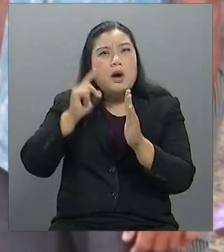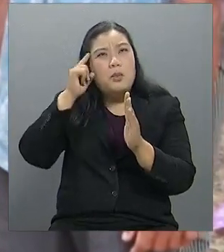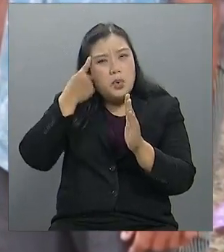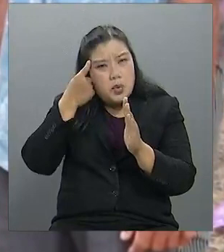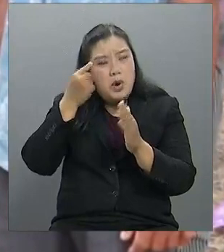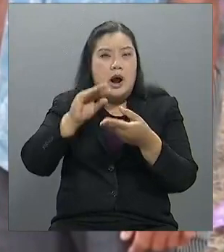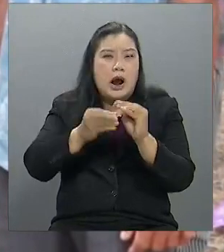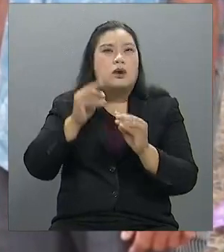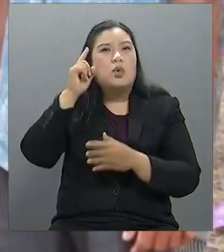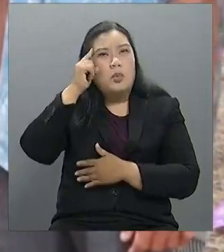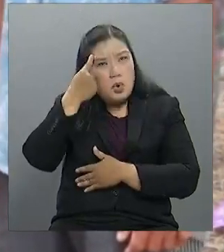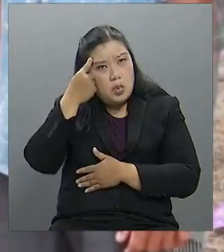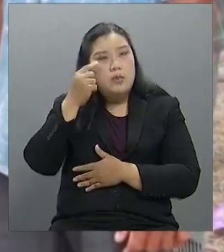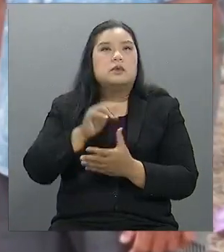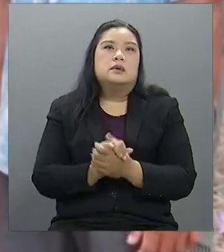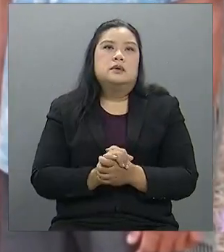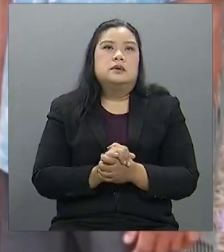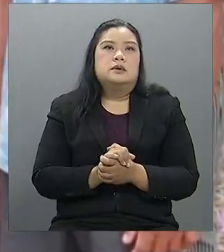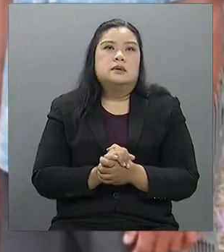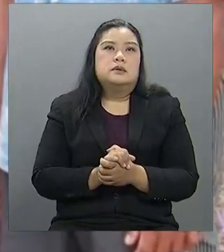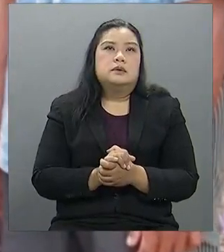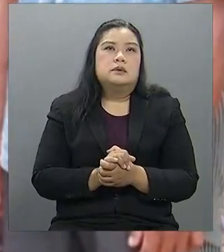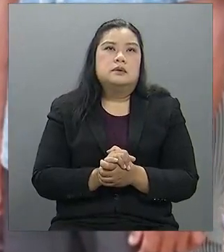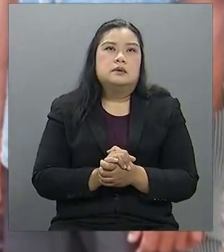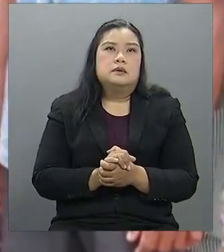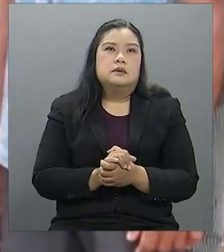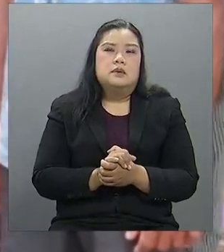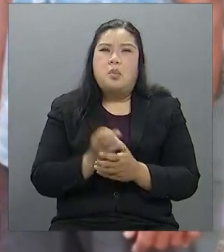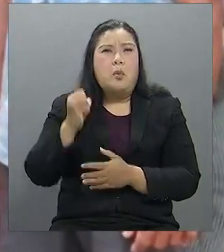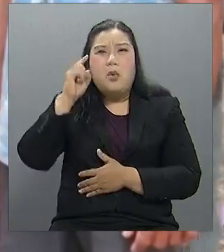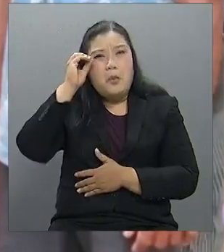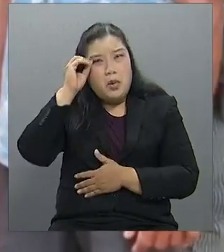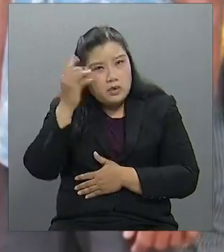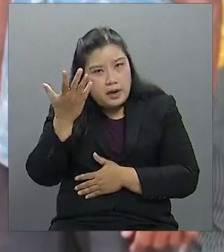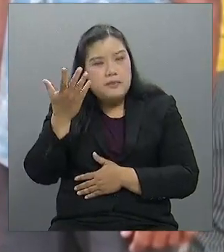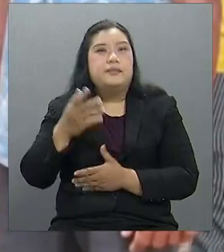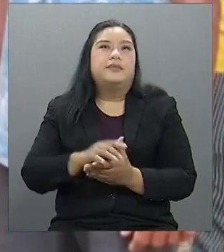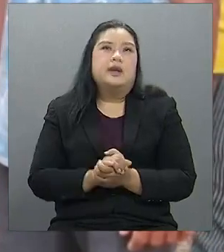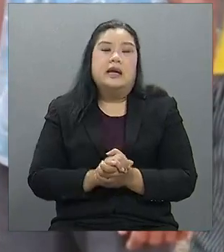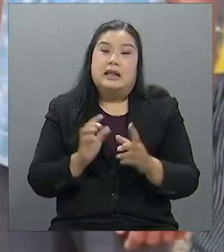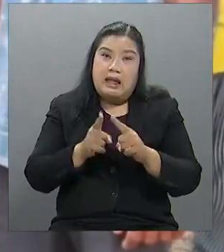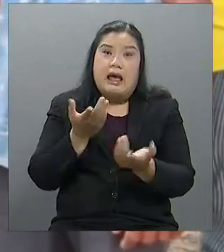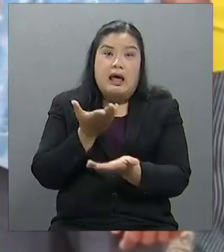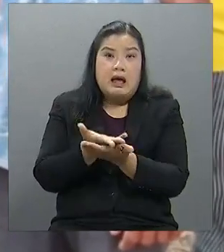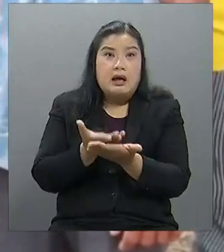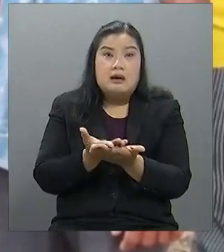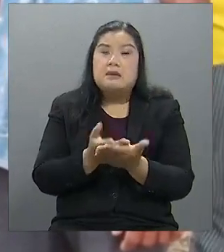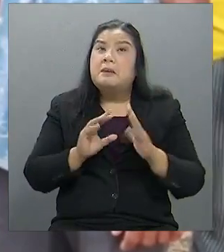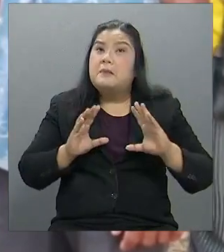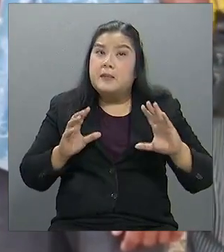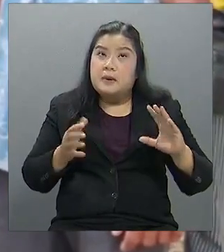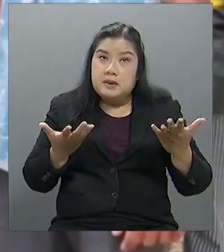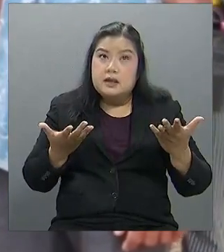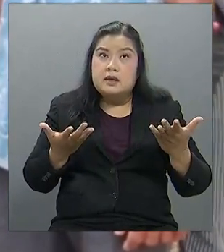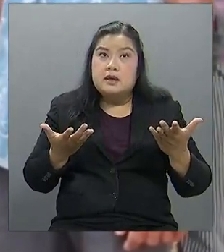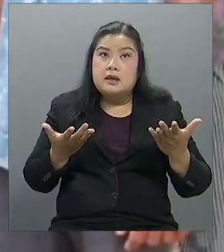ต่ไม่ถาวรก็ให้แต่มันปลูกได้นะเขาว่างี้นะครับ ก็เลยไม่มีเงิน ก็ไม่มีเงินครับไอ้ที่สร้างแล้วน่ะกู้ทกส